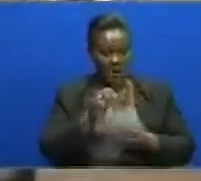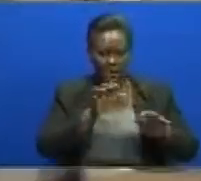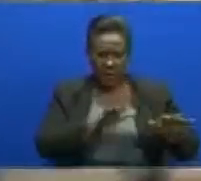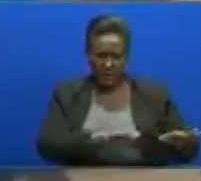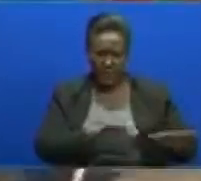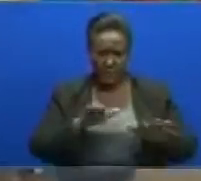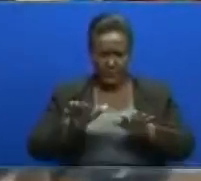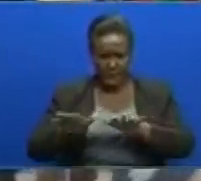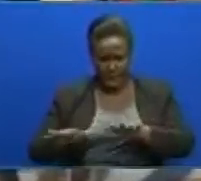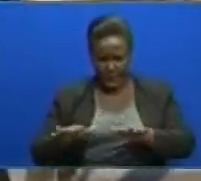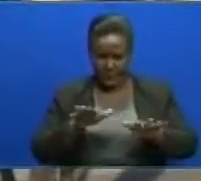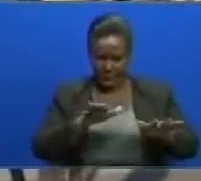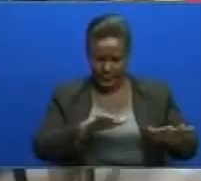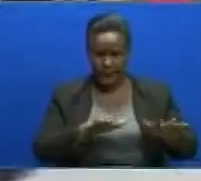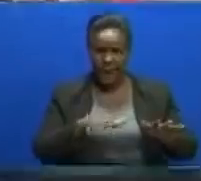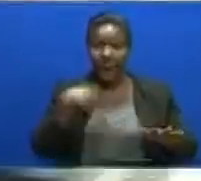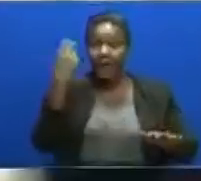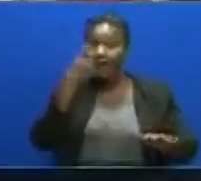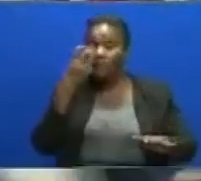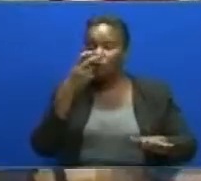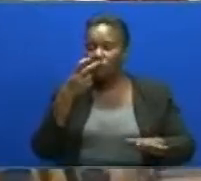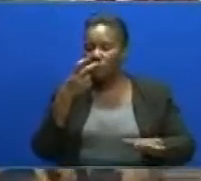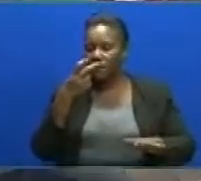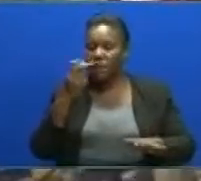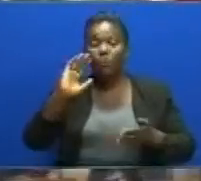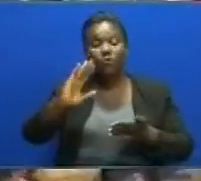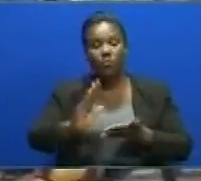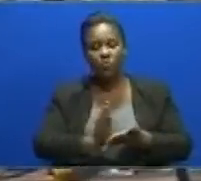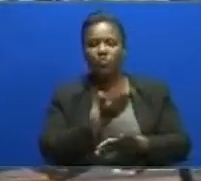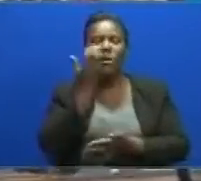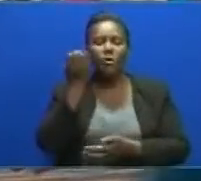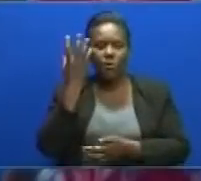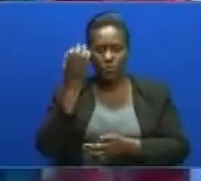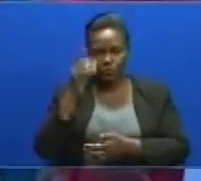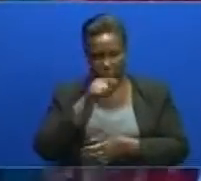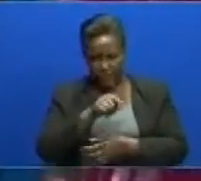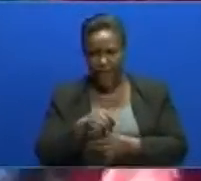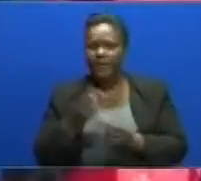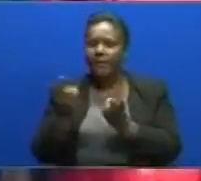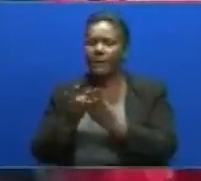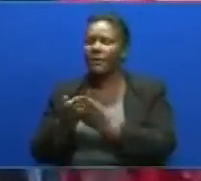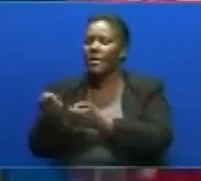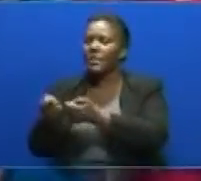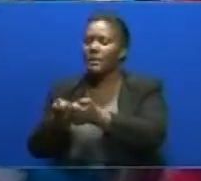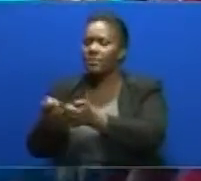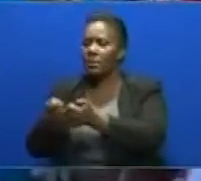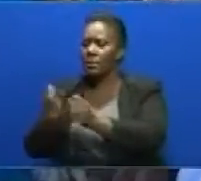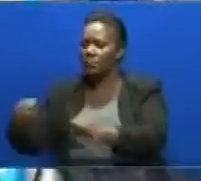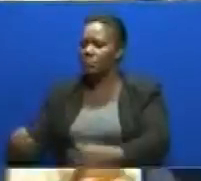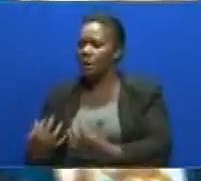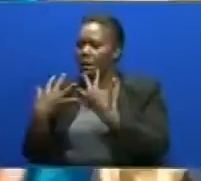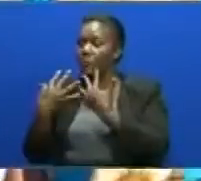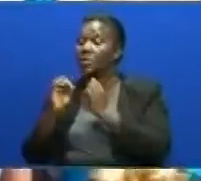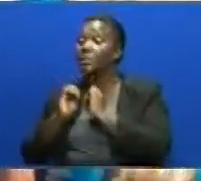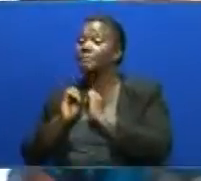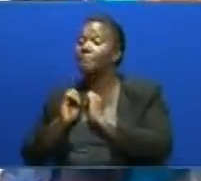mwaka 36 ikitaka kuendelea kudhibiti maambukizi mapya ya virusi vya ukimwi pamoja na utoaji wa